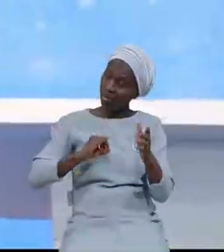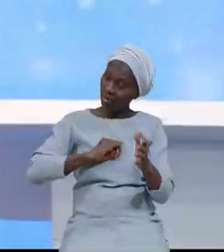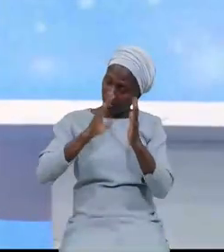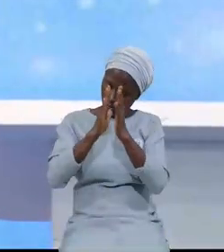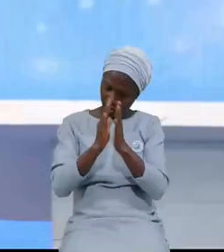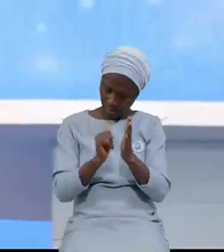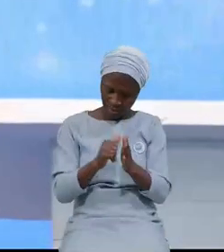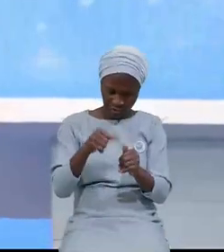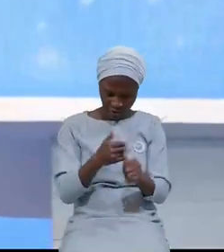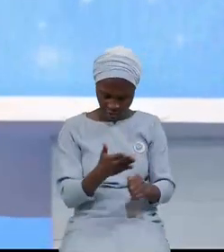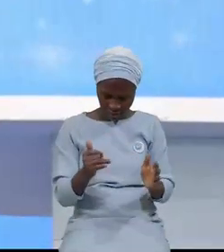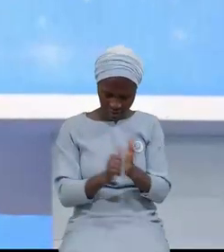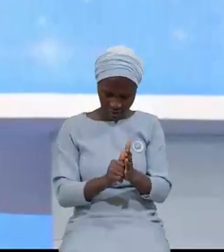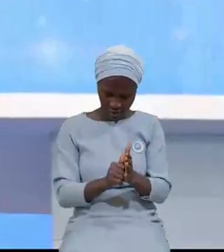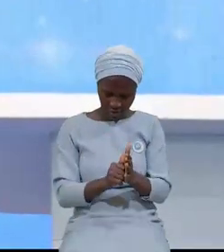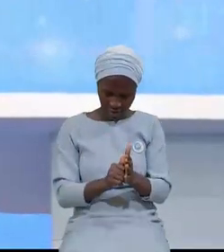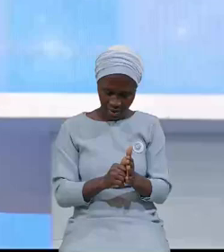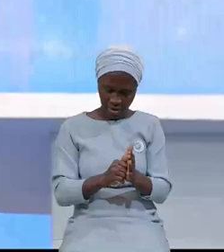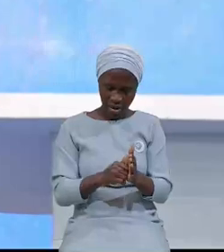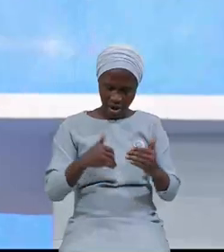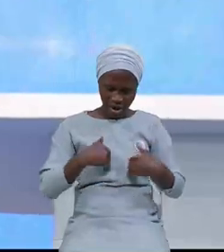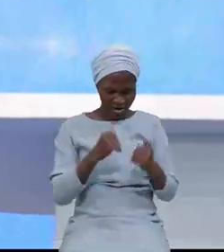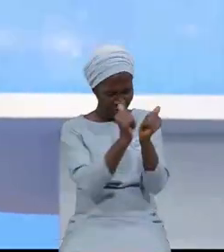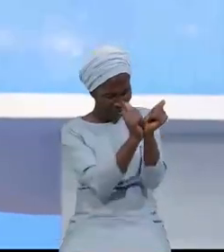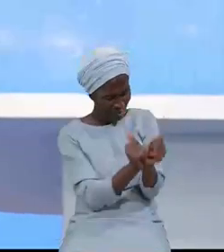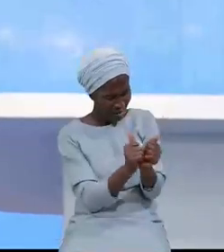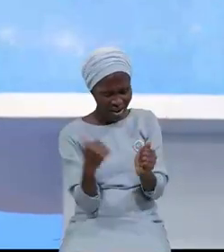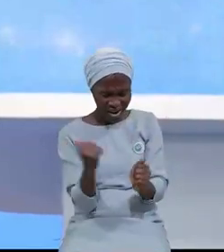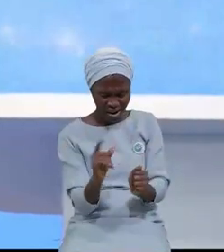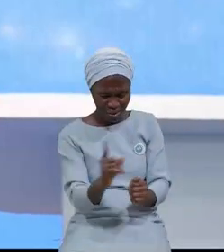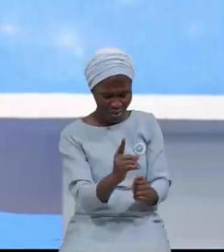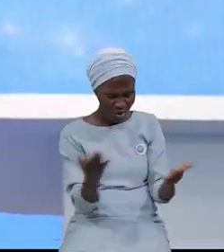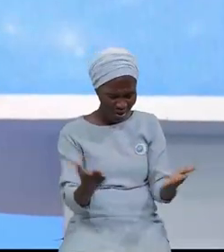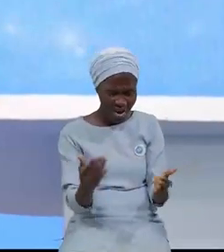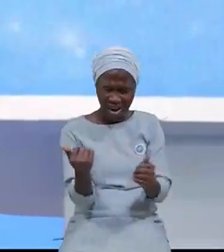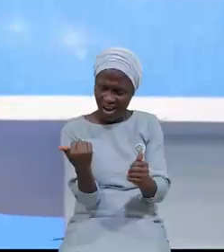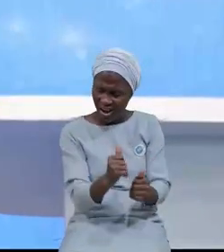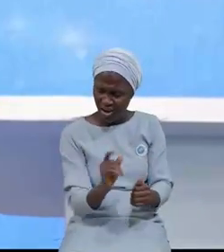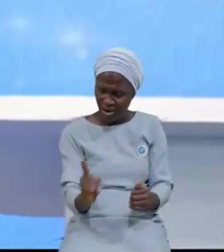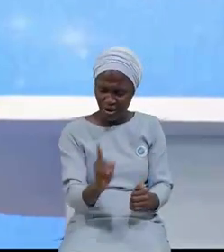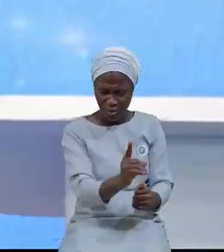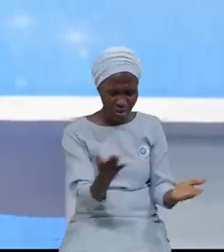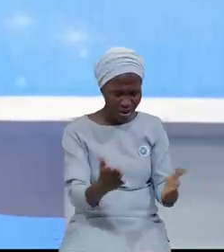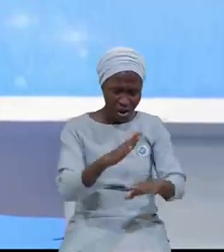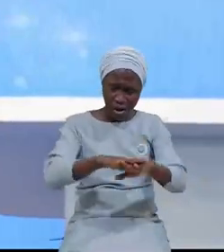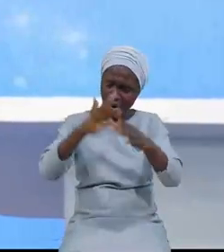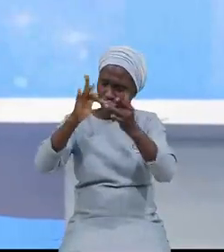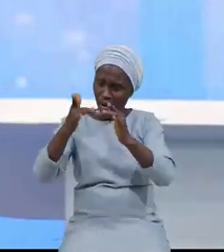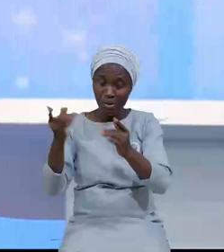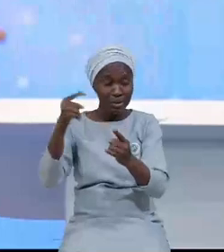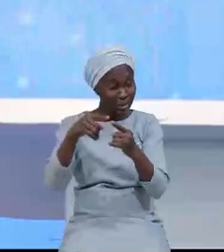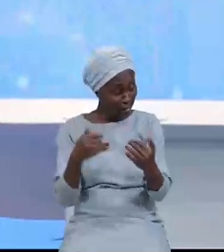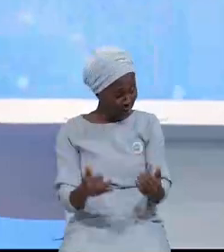seigneur je prie tout ce qu' y est qui que ce soit quiconque ici quiconque en ligne